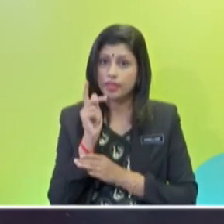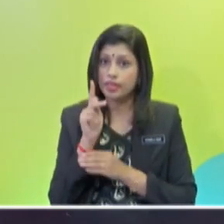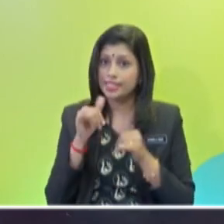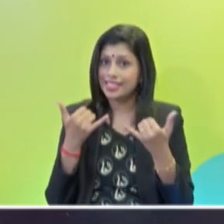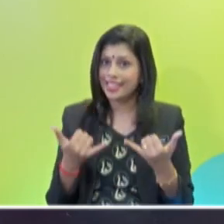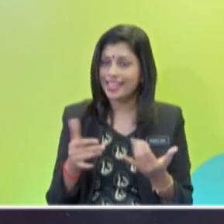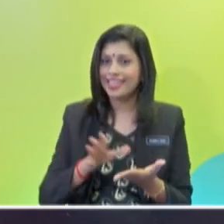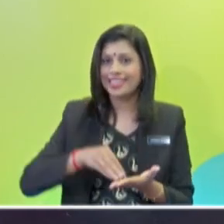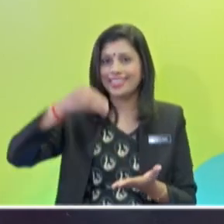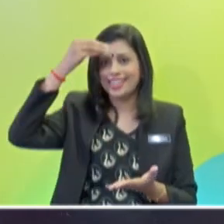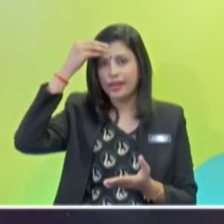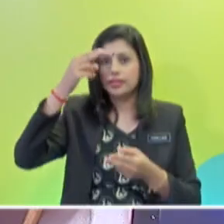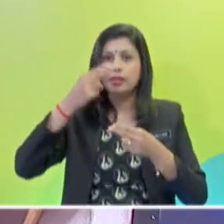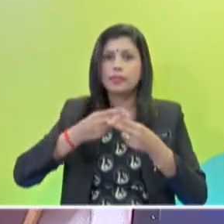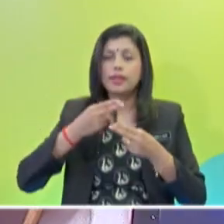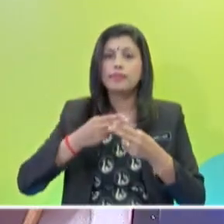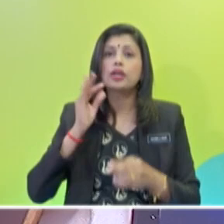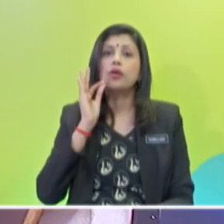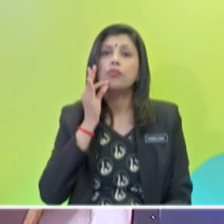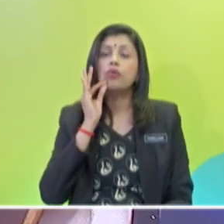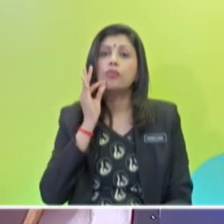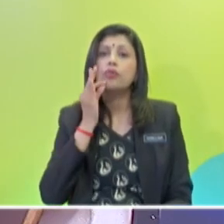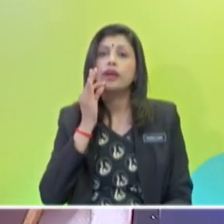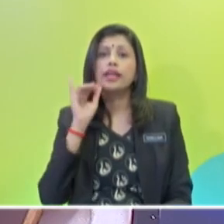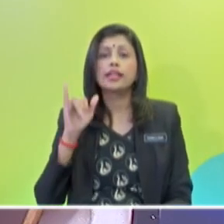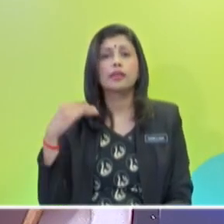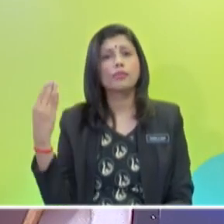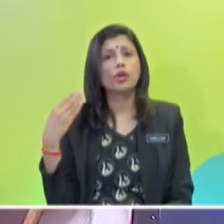belajar menamakan buah-buahan yang biasa kita jumpa.